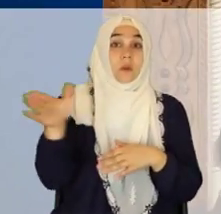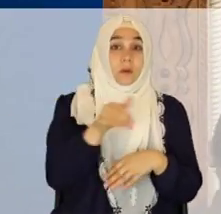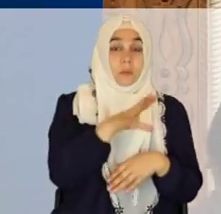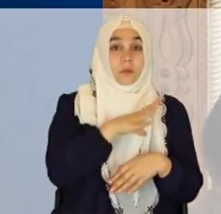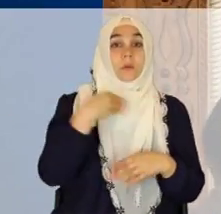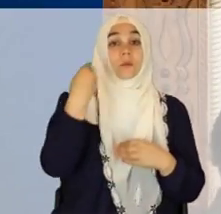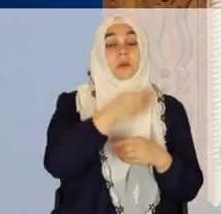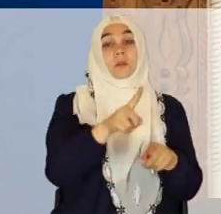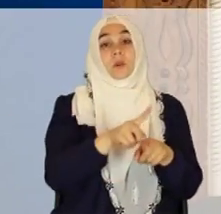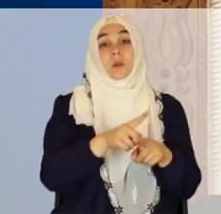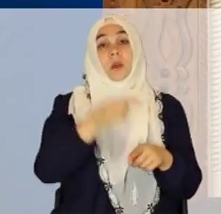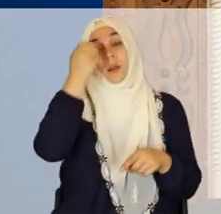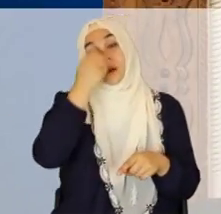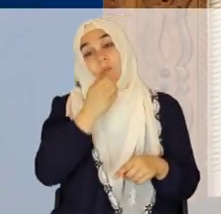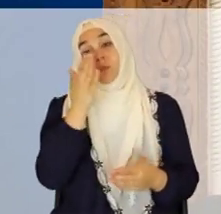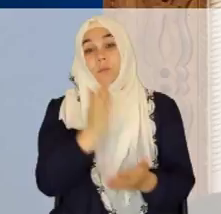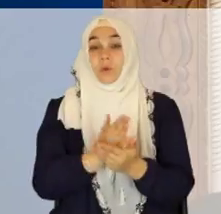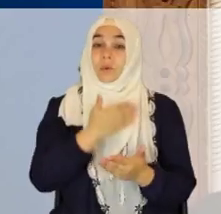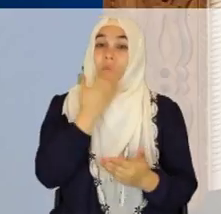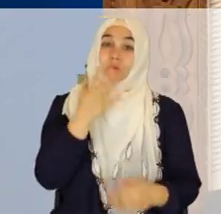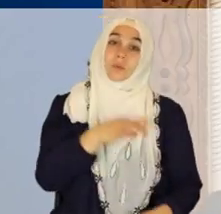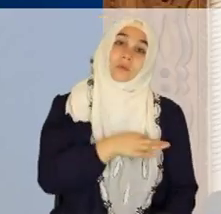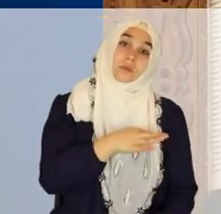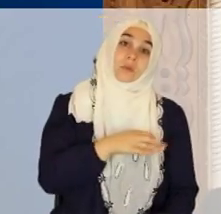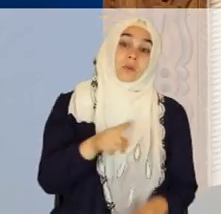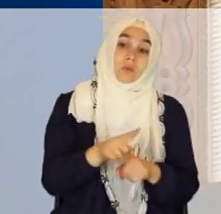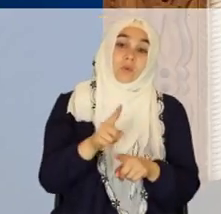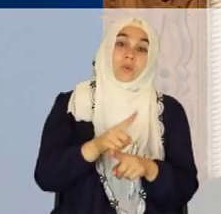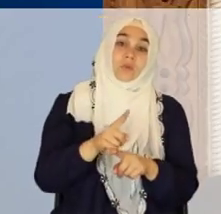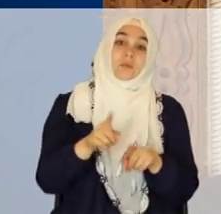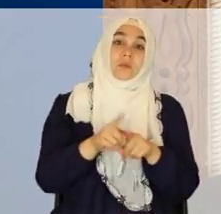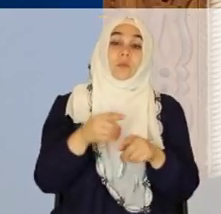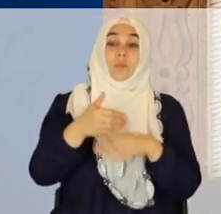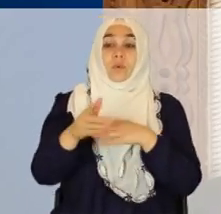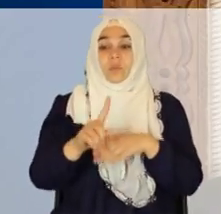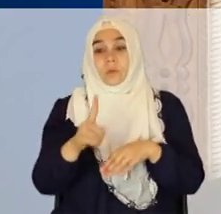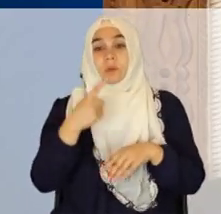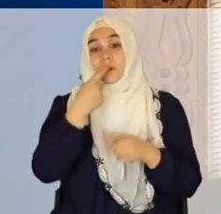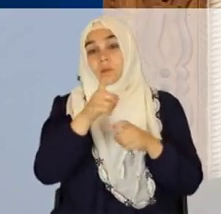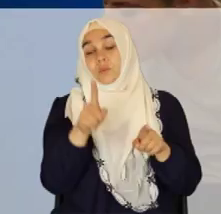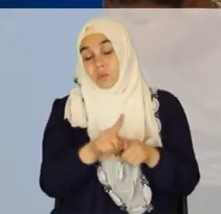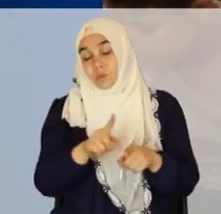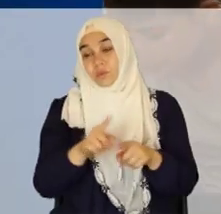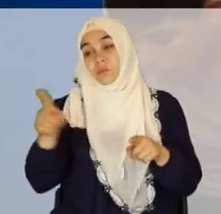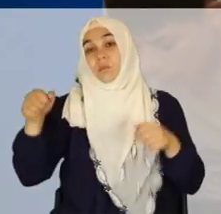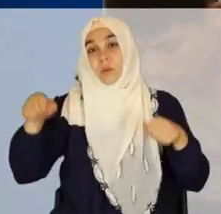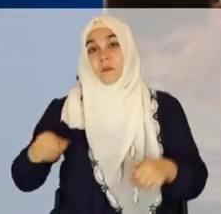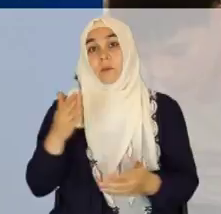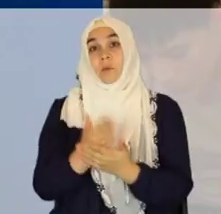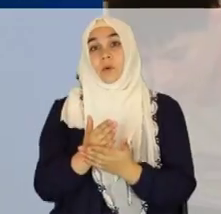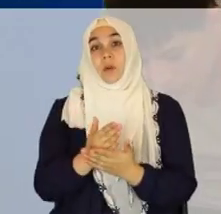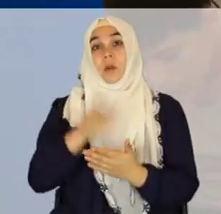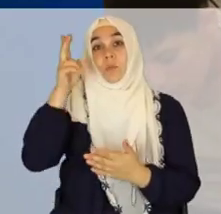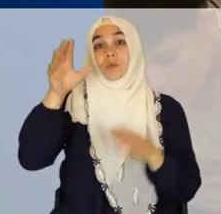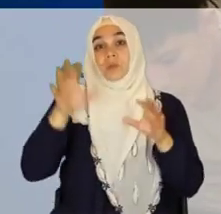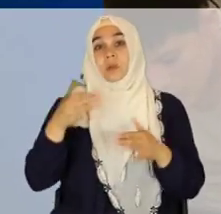Olib borib bergandan keyin rahmat aytmasa ham uning ishi. Qarzni so'kib kech qolding desa ham haqqi bor. Lekin talab